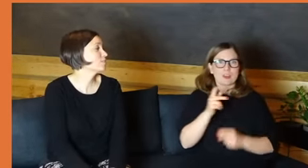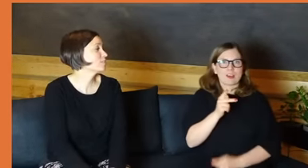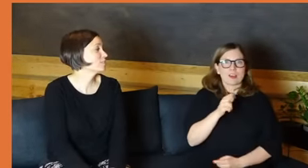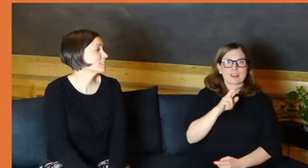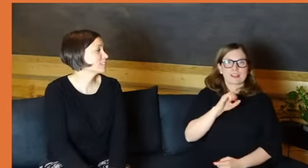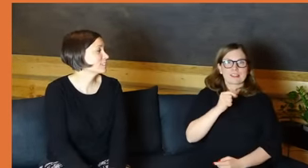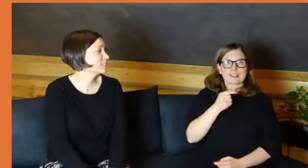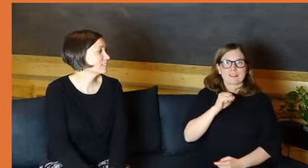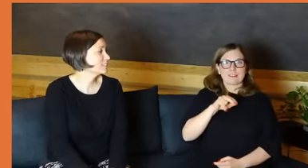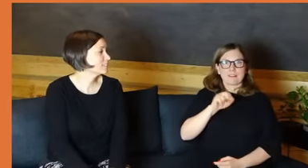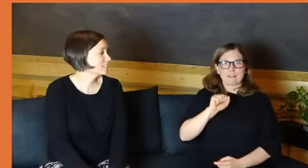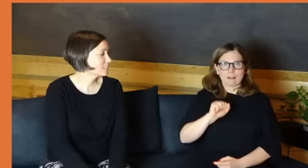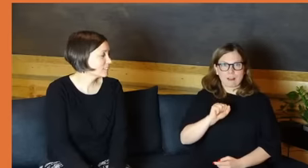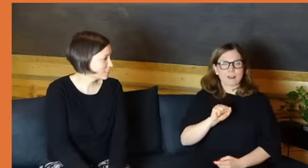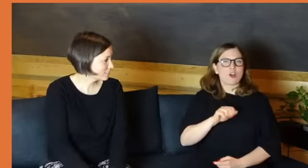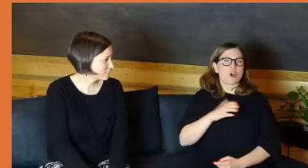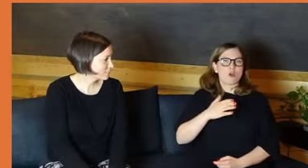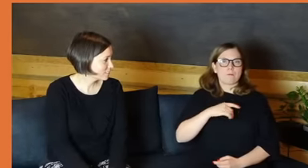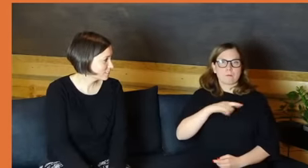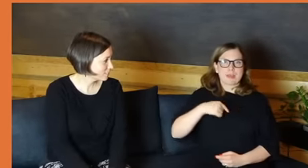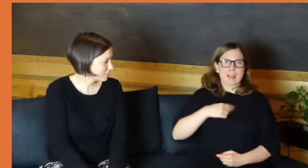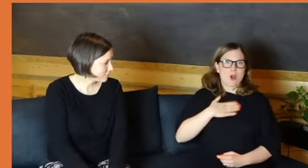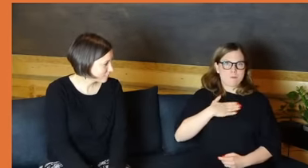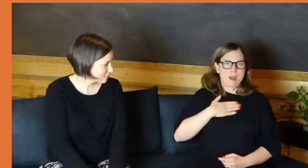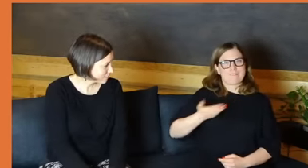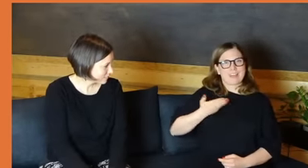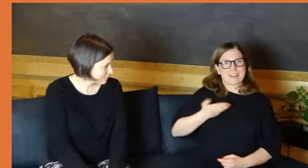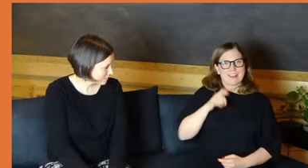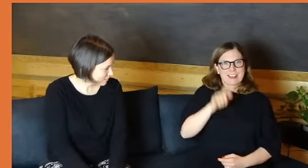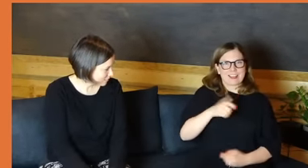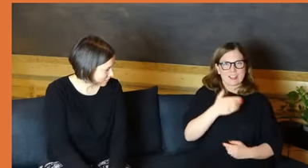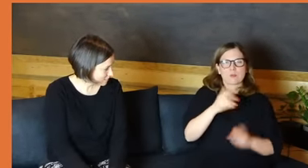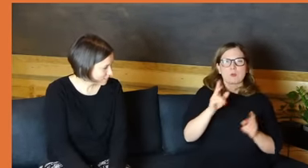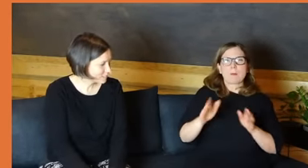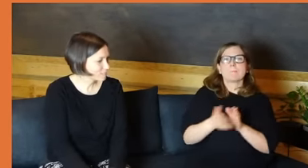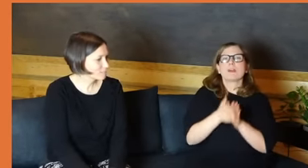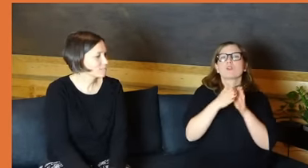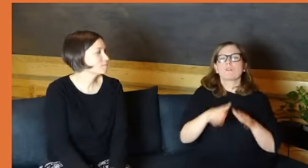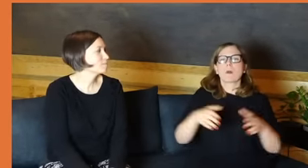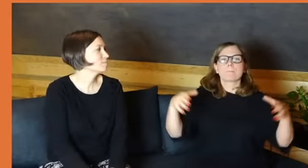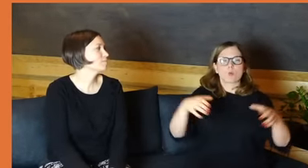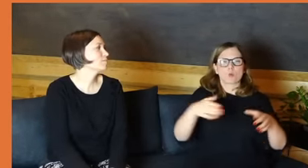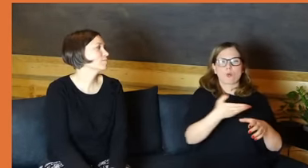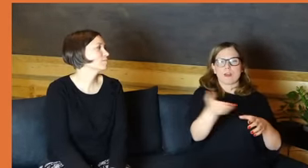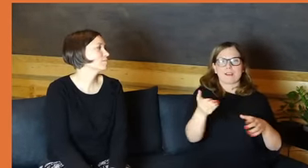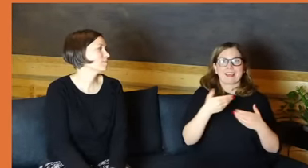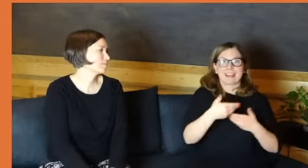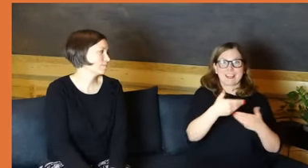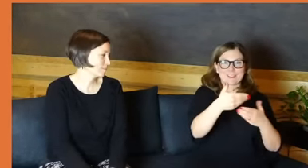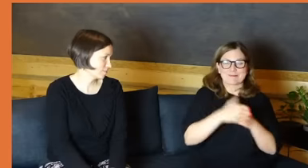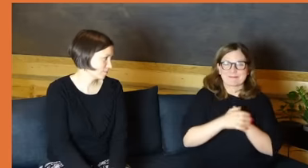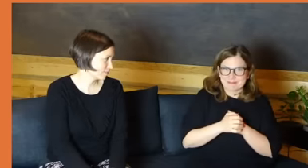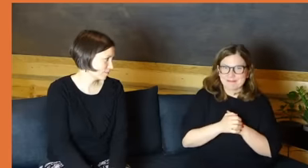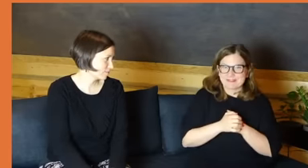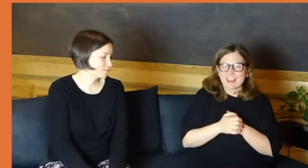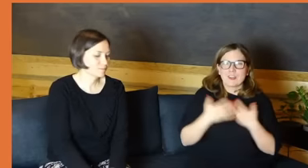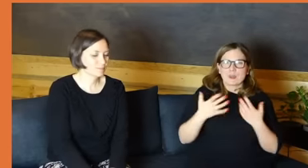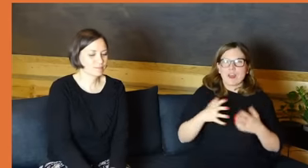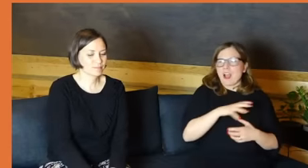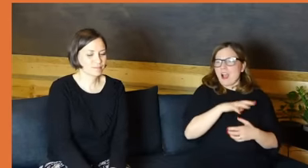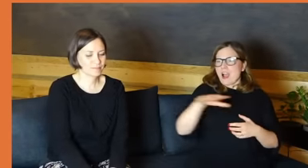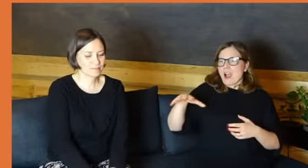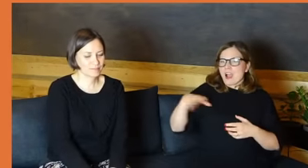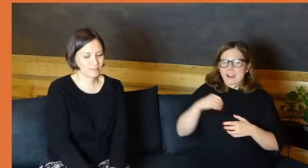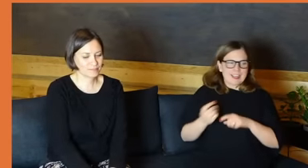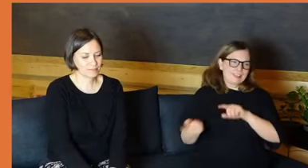Kristiinalle vierailijona. Ja sitten toki perustavan porukalle kiitos. Ja tullaanpa nyt kaikki sitten